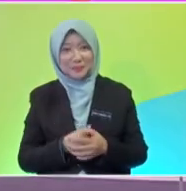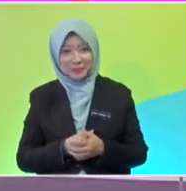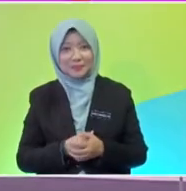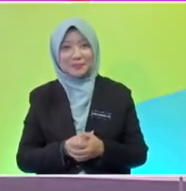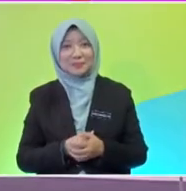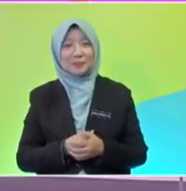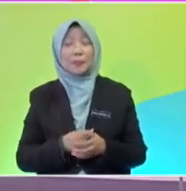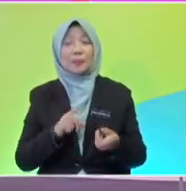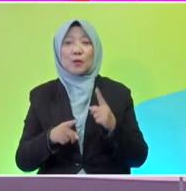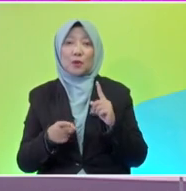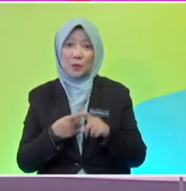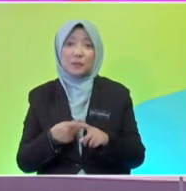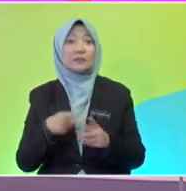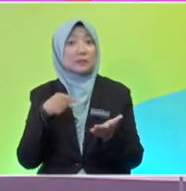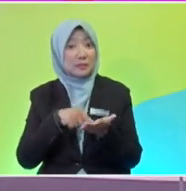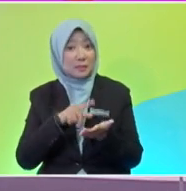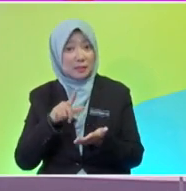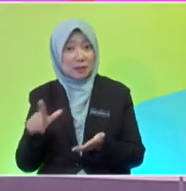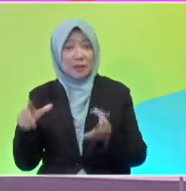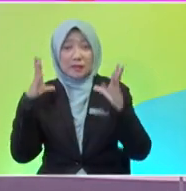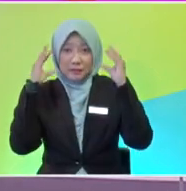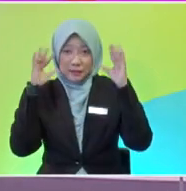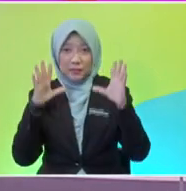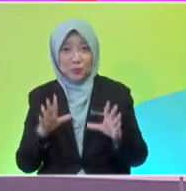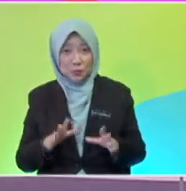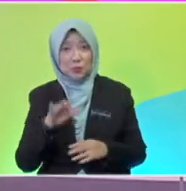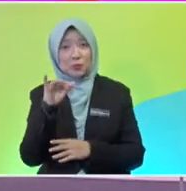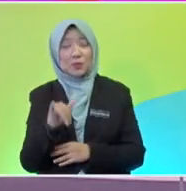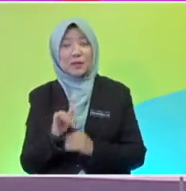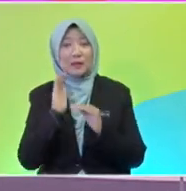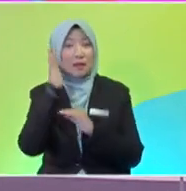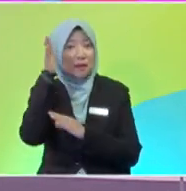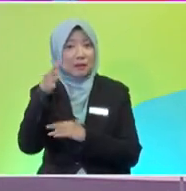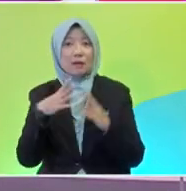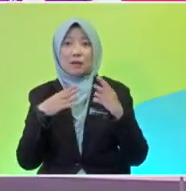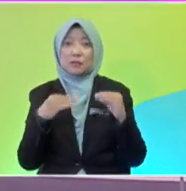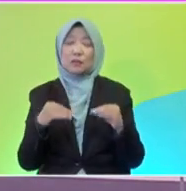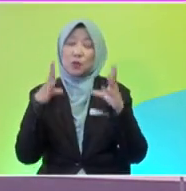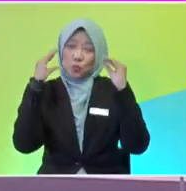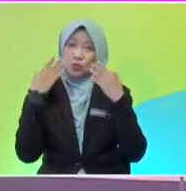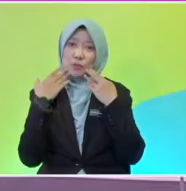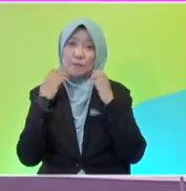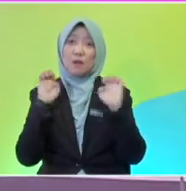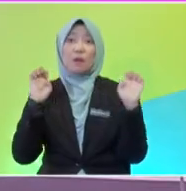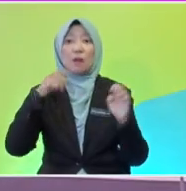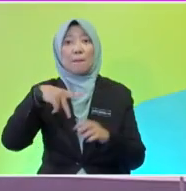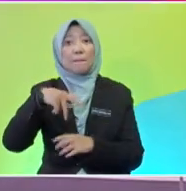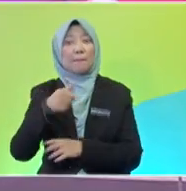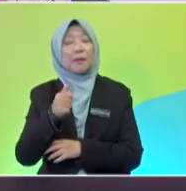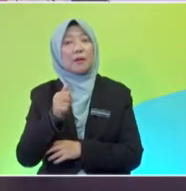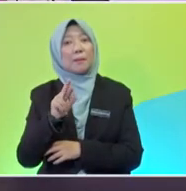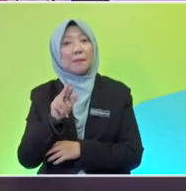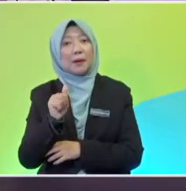kawan-kawan Inilah dia guru penyampaian bersama dengan kita merupakan guru sekolah yaitu Cikgu aslinda